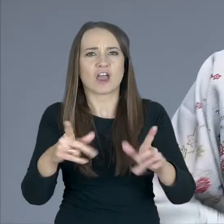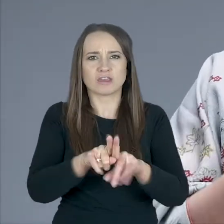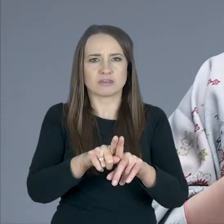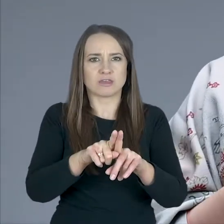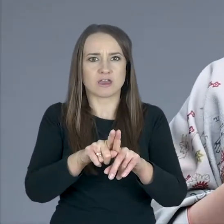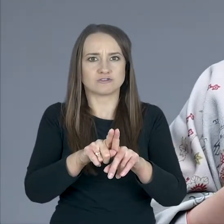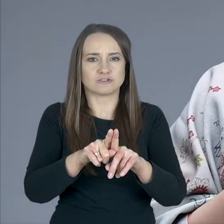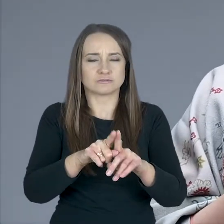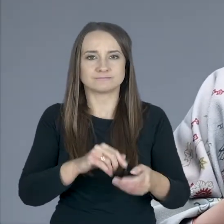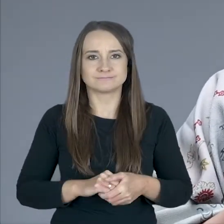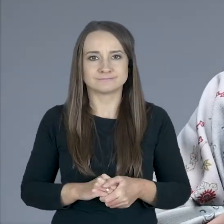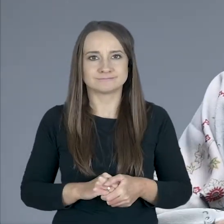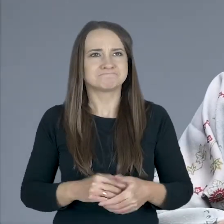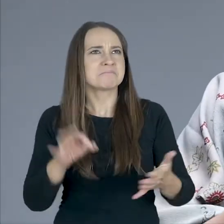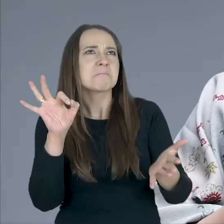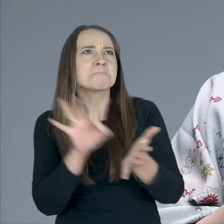a nawet